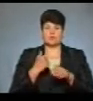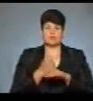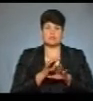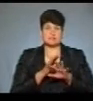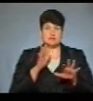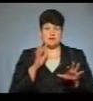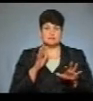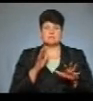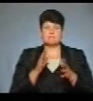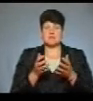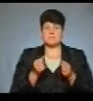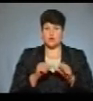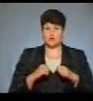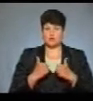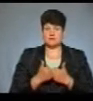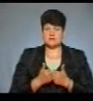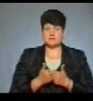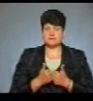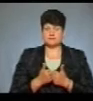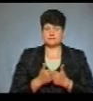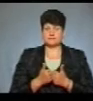приймальної комісії.